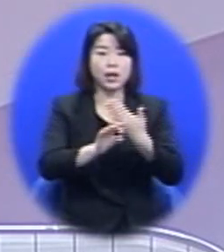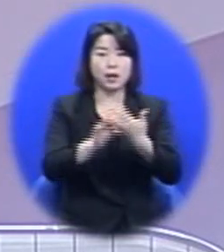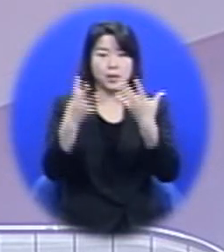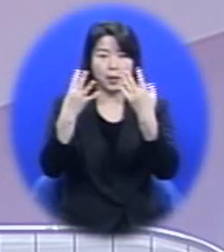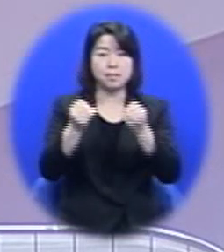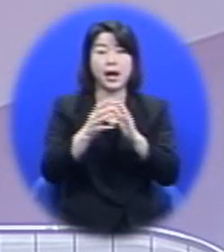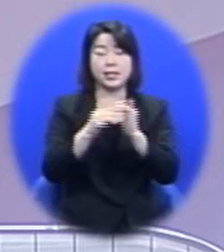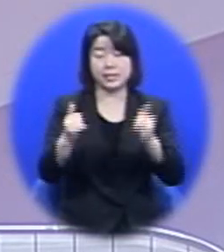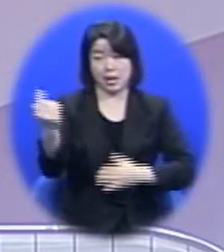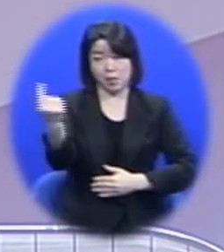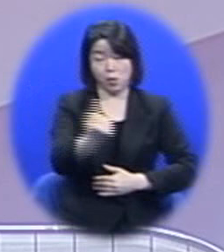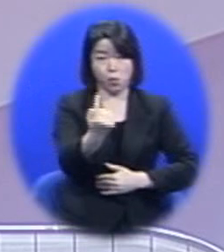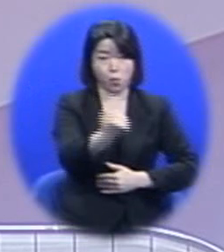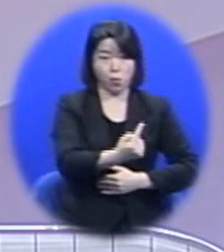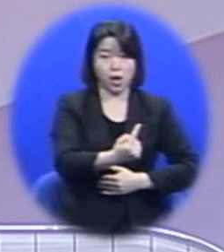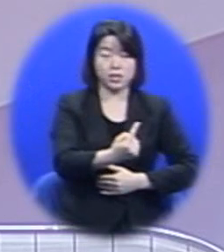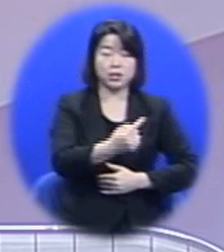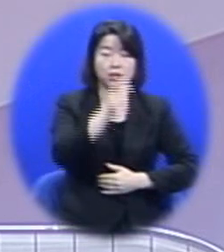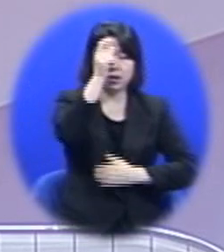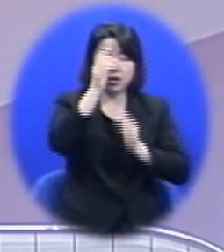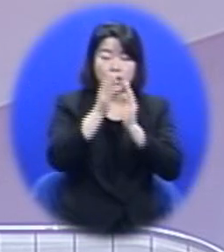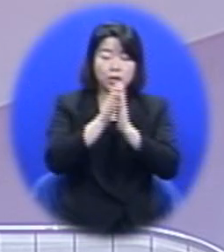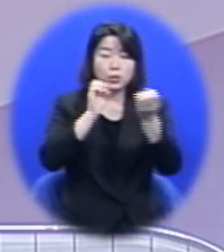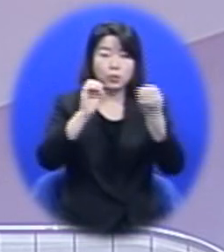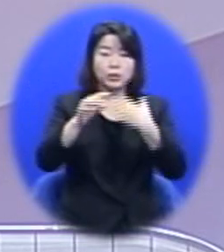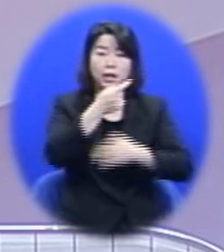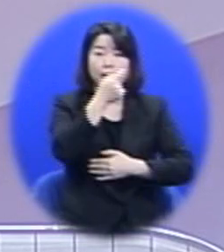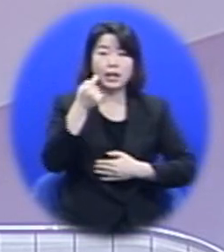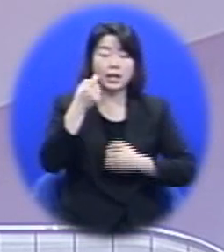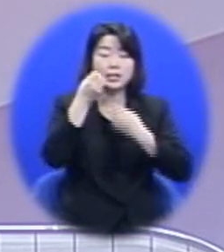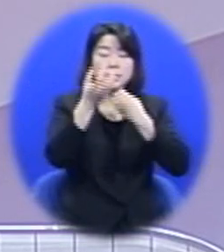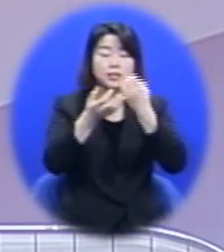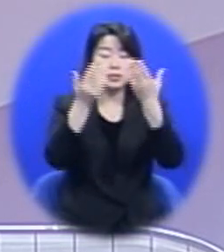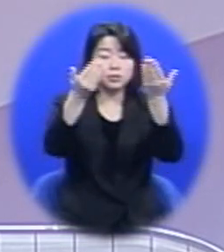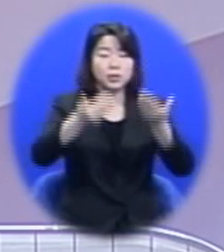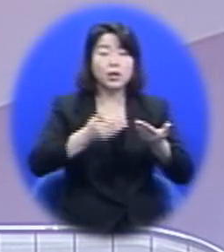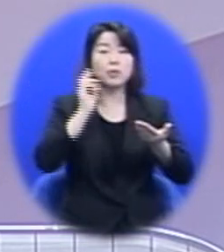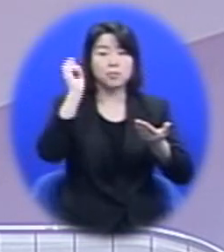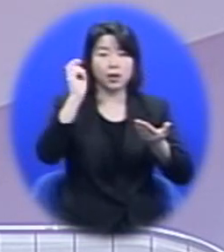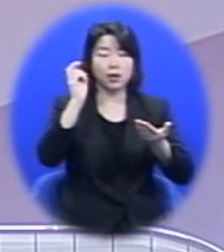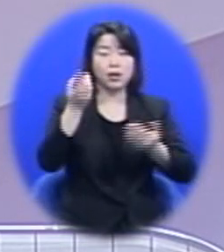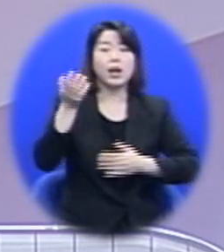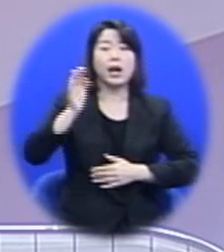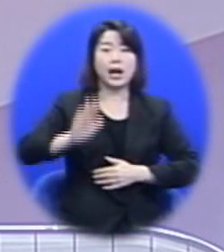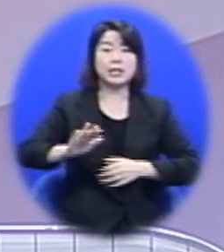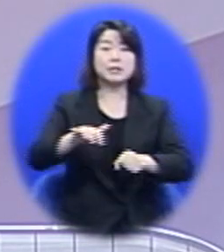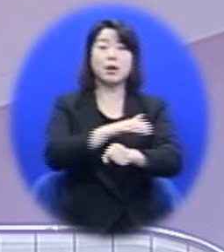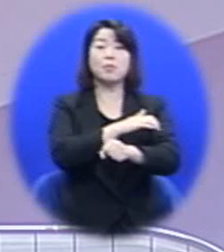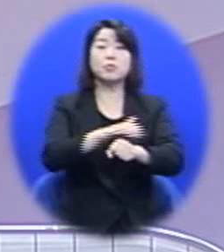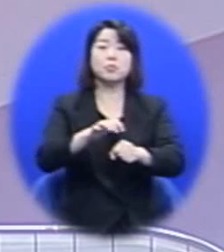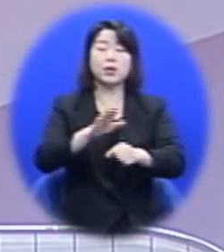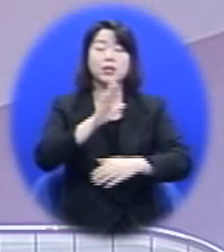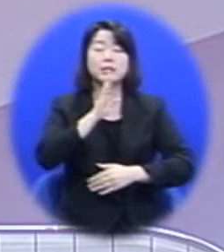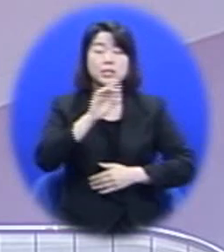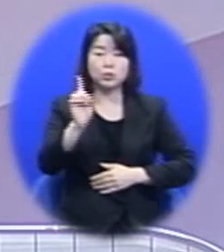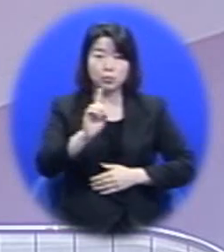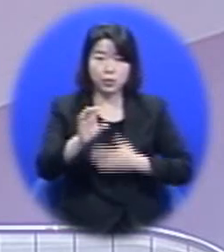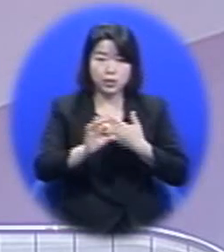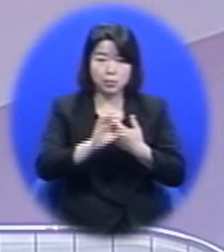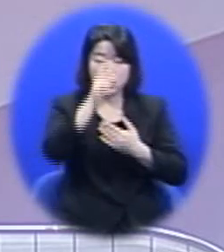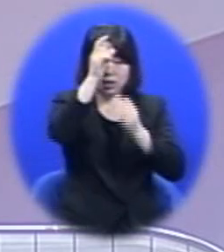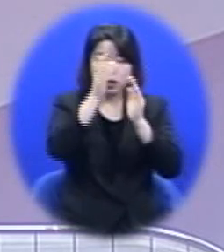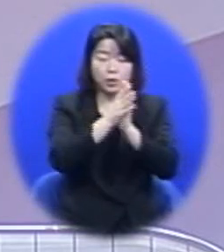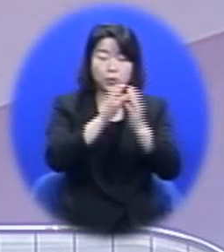많은 분들이 나와서 기도 응답 간증하실 겁니다. 그런데 참 불편한 진실이 기도 응답